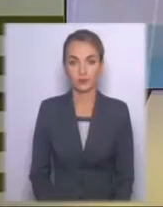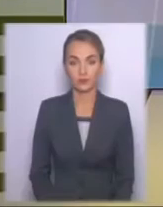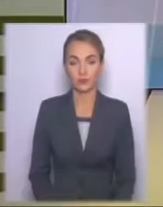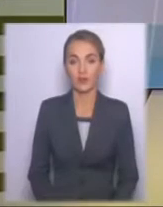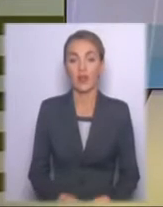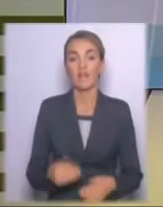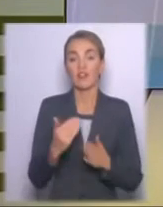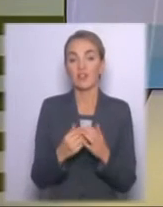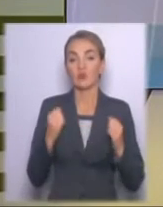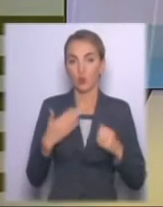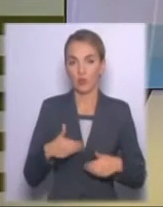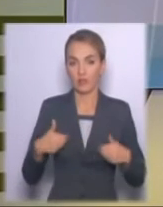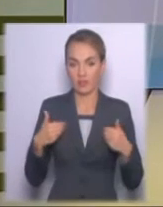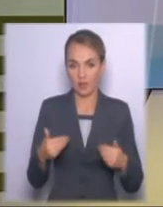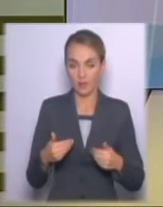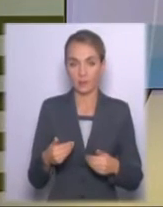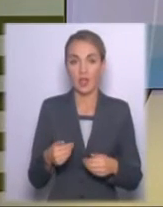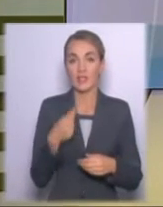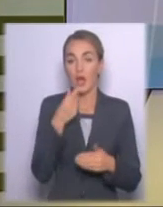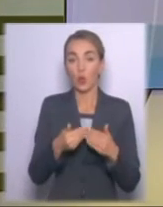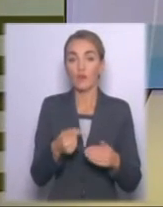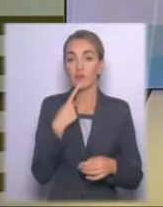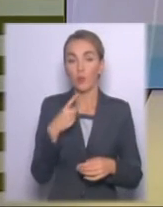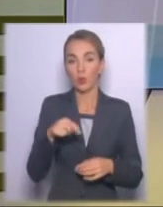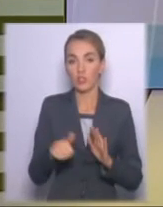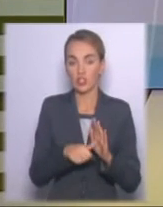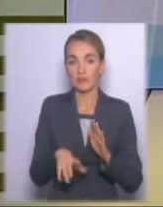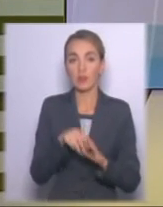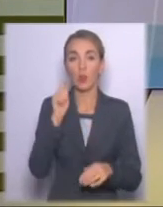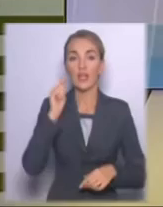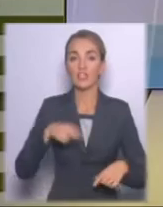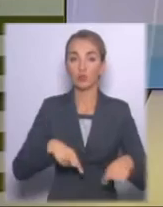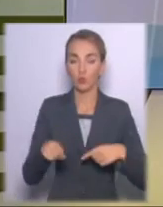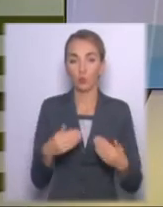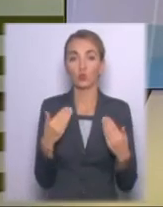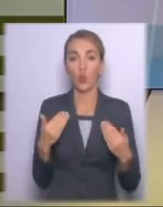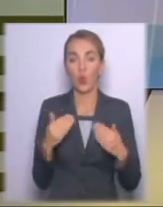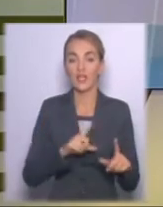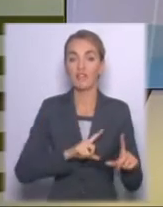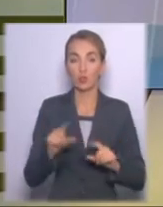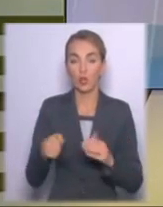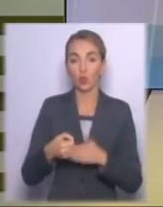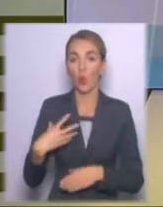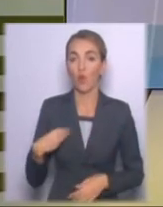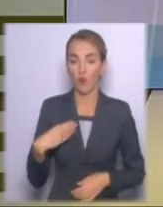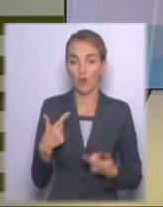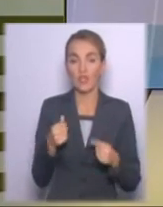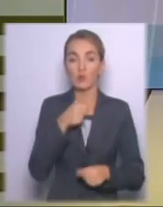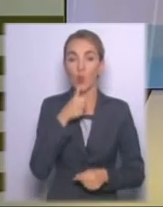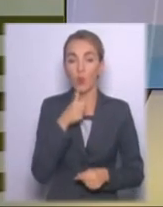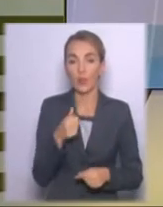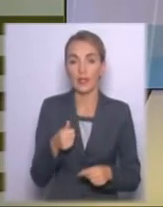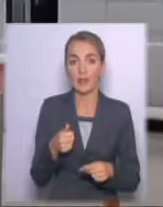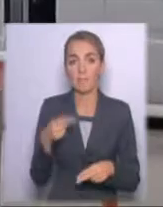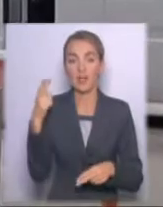В ефірі «Спорт» моє вітання. За крок від спроби номер 6 збірна України з футболу сьогодні вирушила до Львова, де спробує